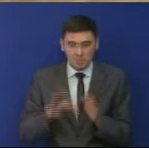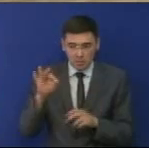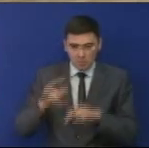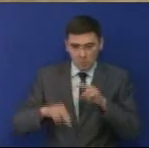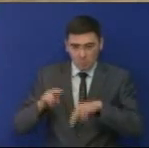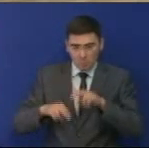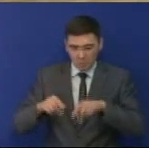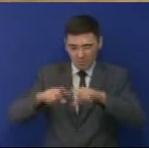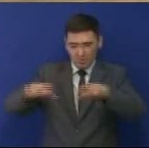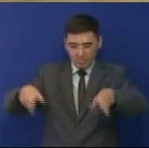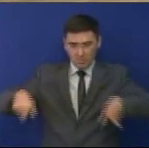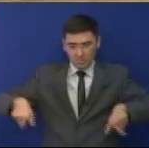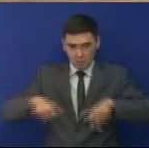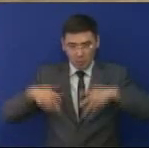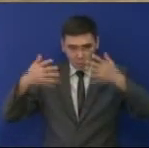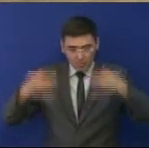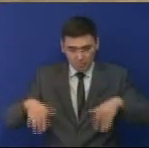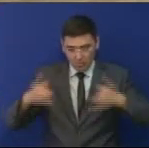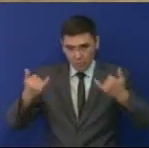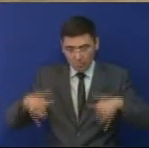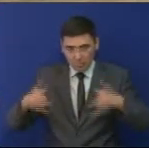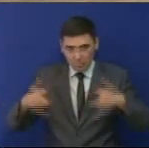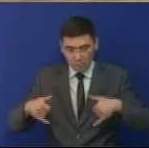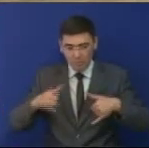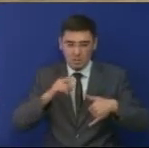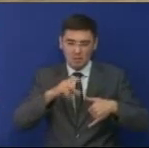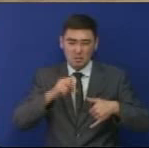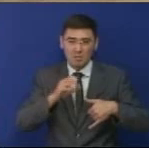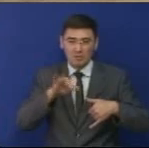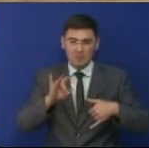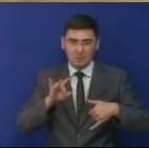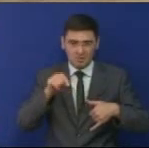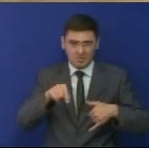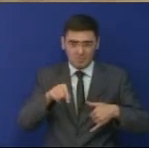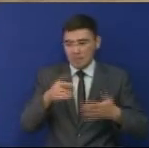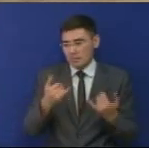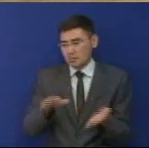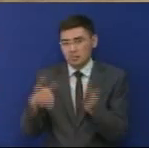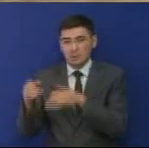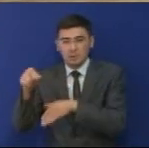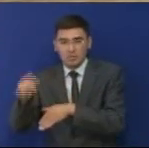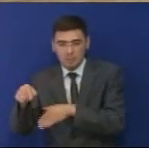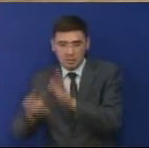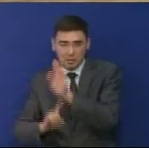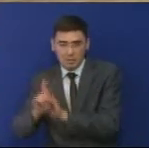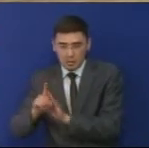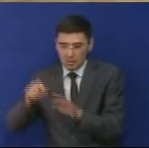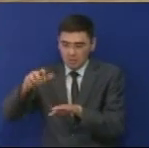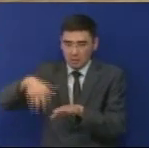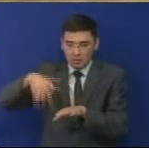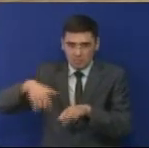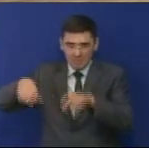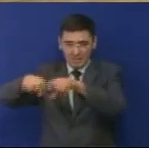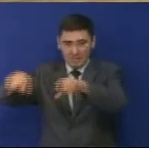70% фундаментных работ по элеватору. Сейчас, как вы видите, мы уже начали